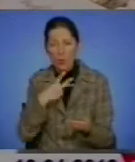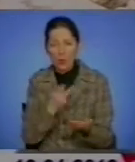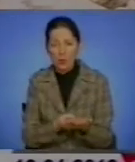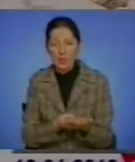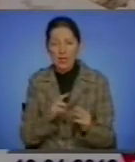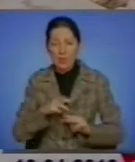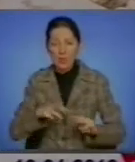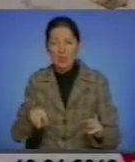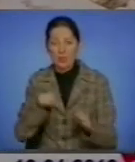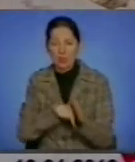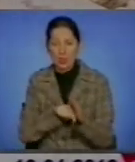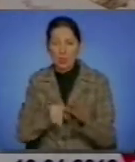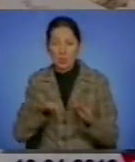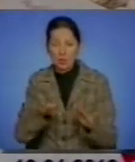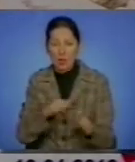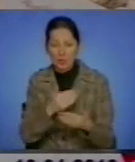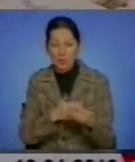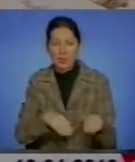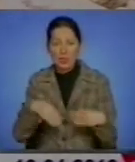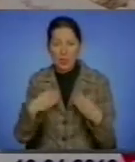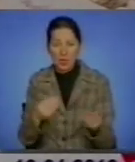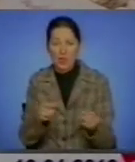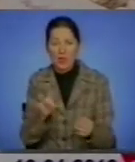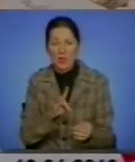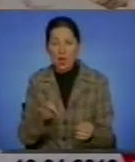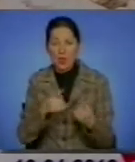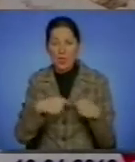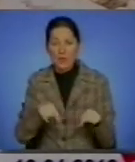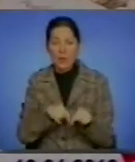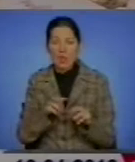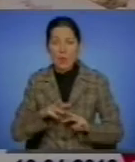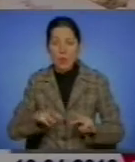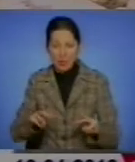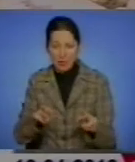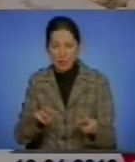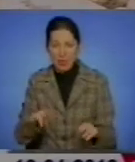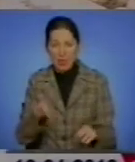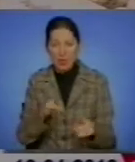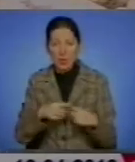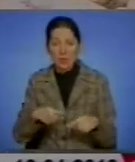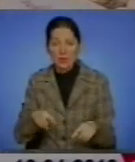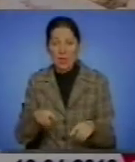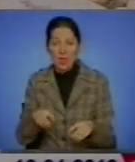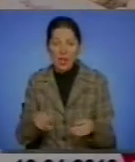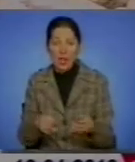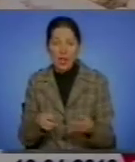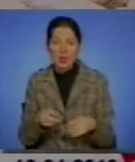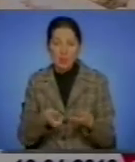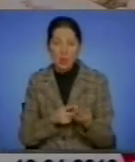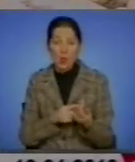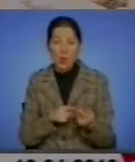внутрішніх справ. Списки передаємо в районні відділи міліції і районні відділи міліції рахунок участкових. Вони розшукують цих